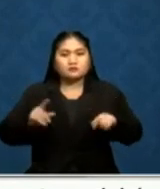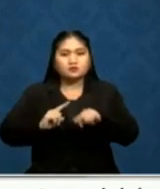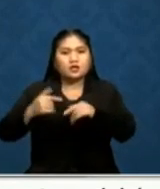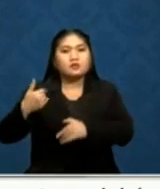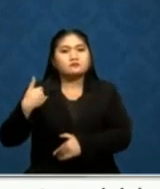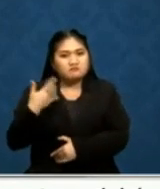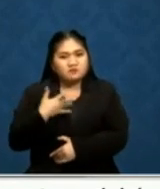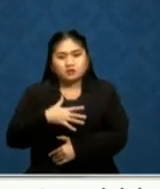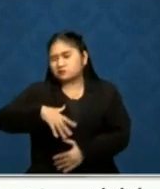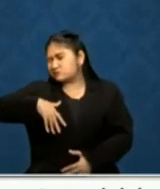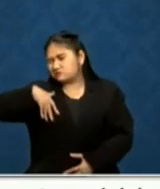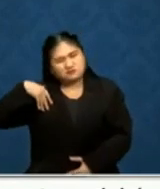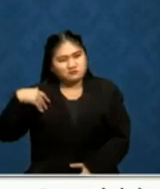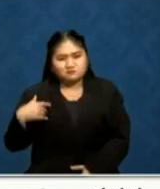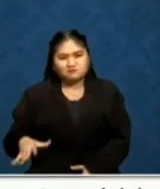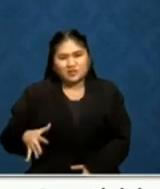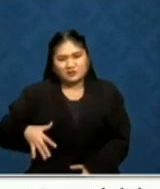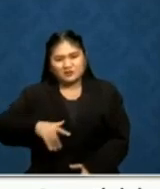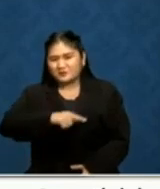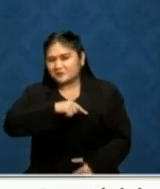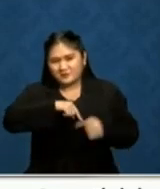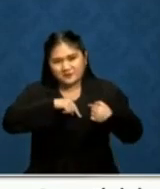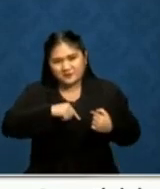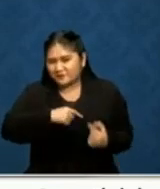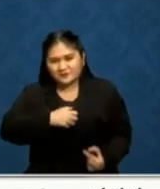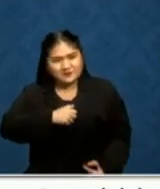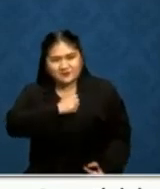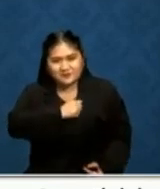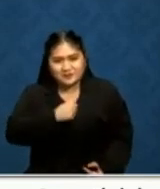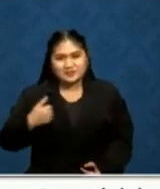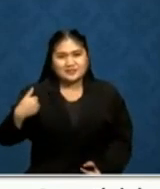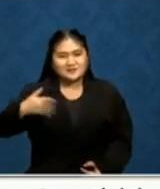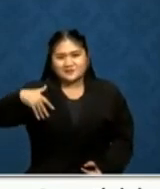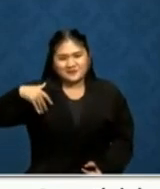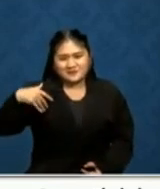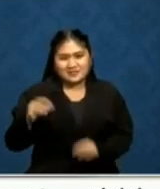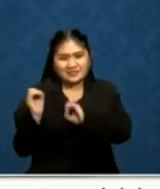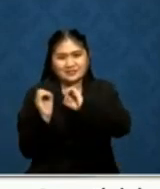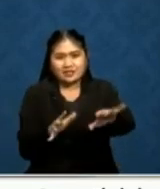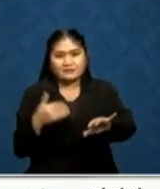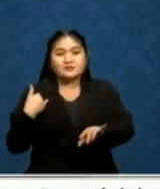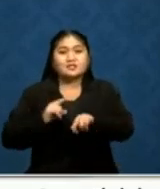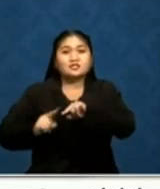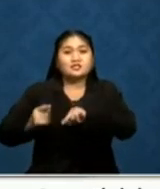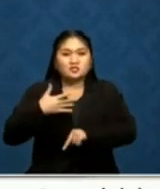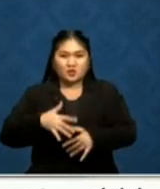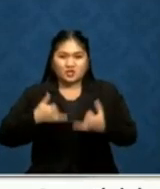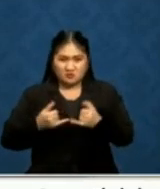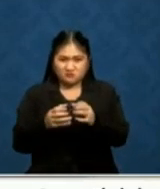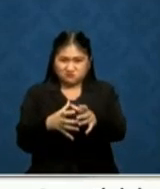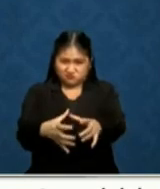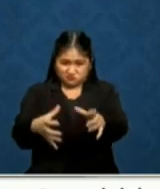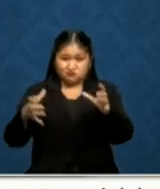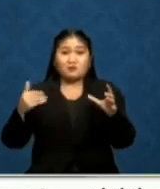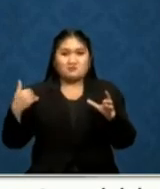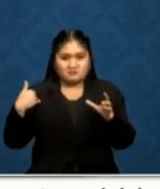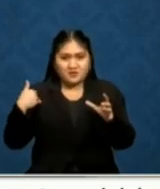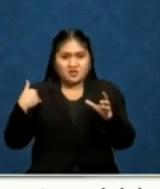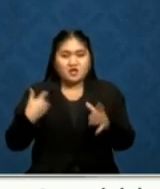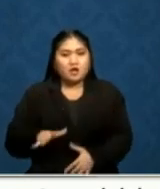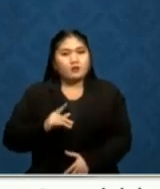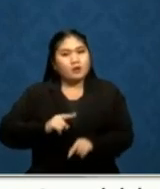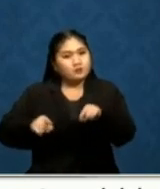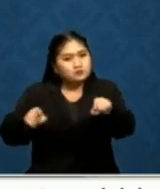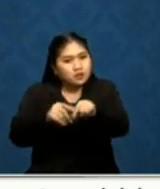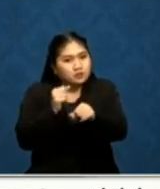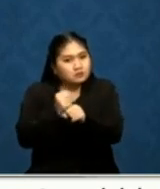ให้เกิดความไม่สบายกายไม่สบายใจปัจจุบันนี้เหยื่อของการคุกคามทางเพศมีจำนวนมากขึ้นเรื่อยๆค่ะแต่ไม่สามาร